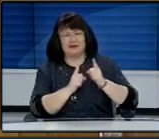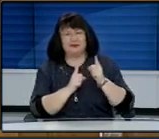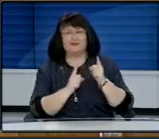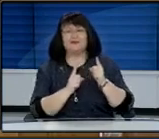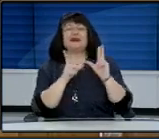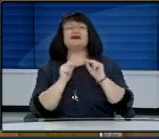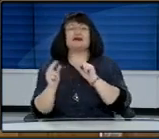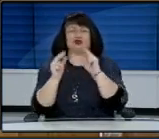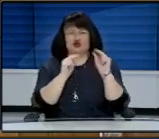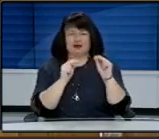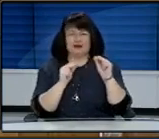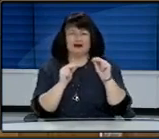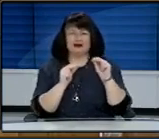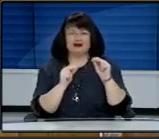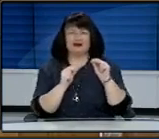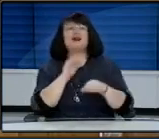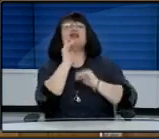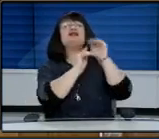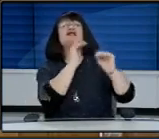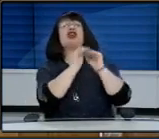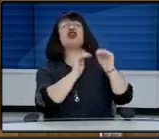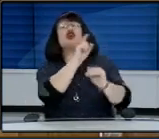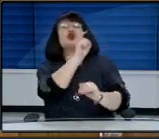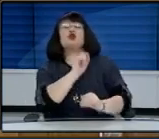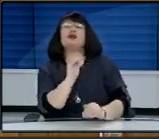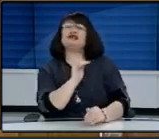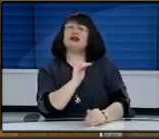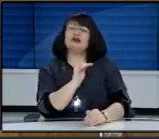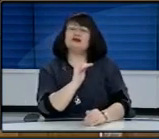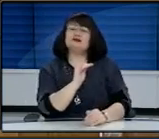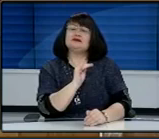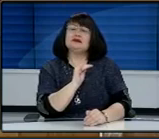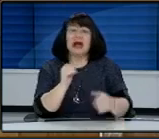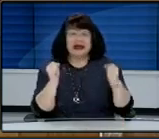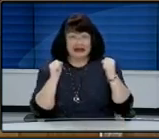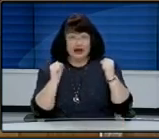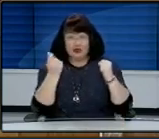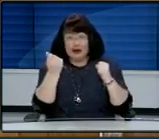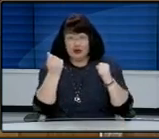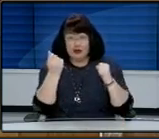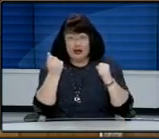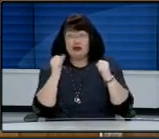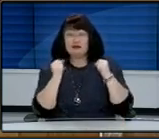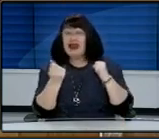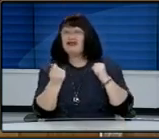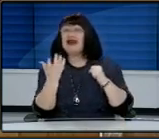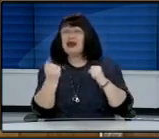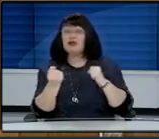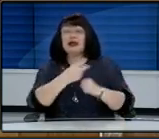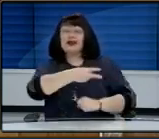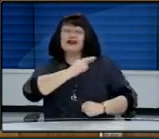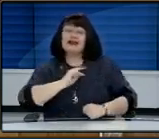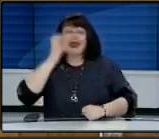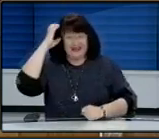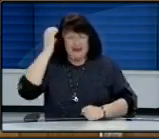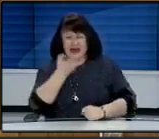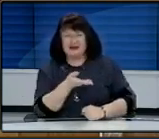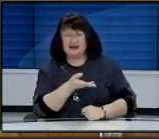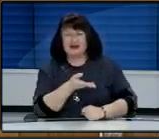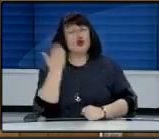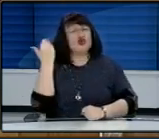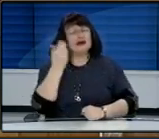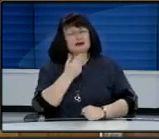συμφωνίας, σας έθεσα αυτά τα ερωτήματα. Αν αντέχουμε δημοσιονομικά, θυμάστε τι μου απαντήσατε τότε,